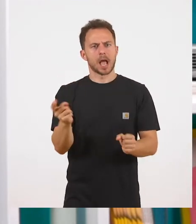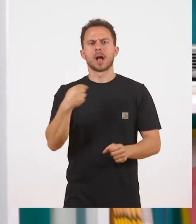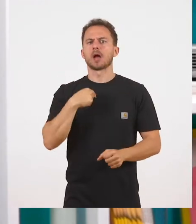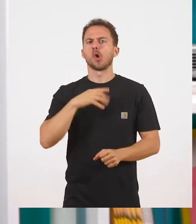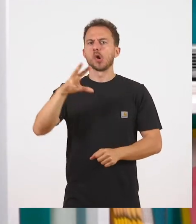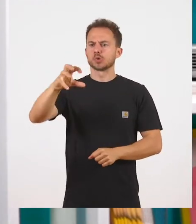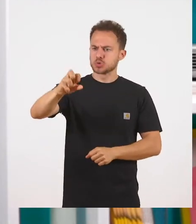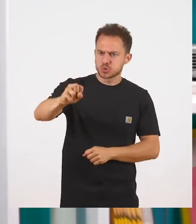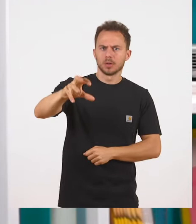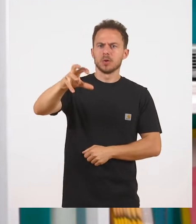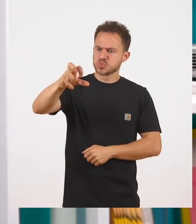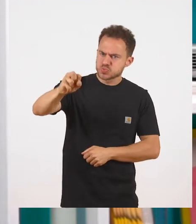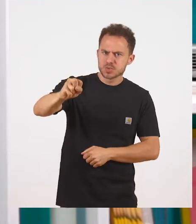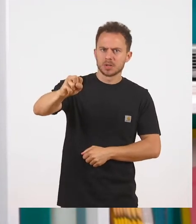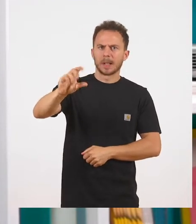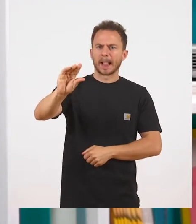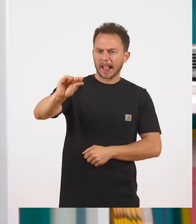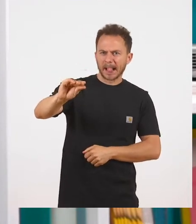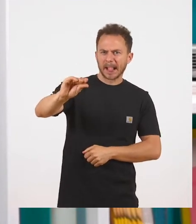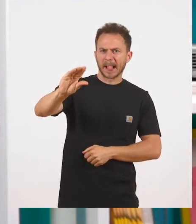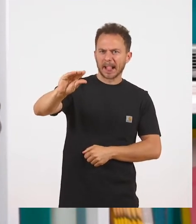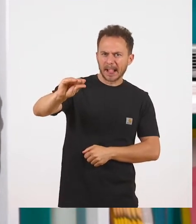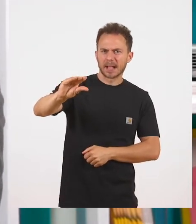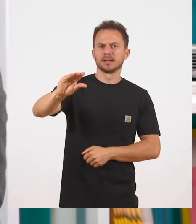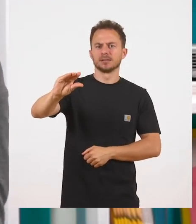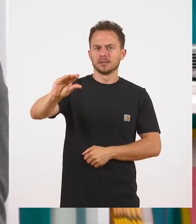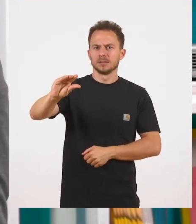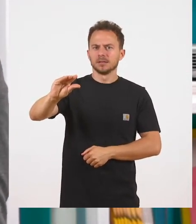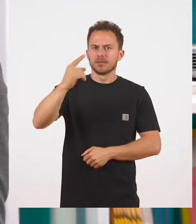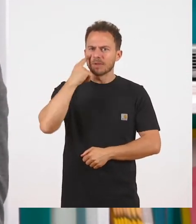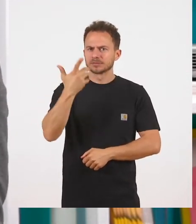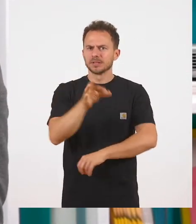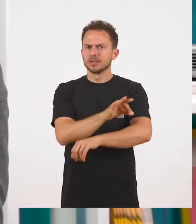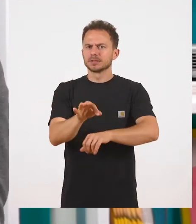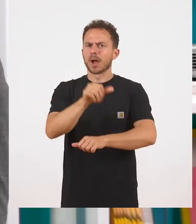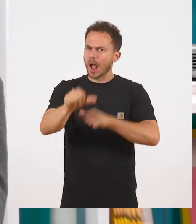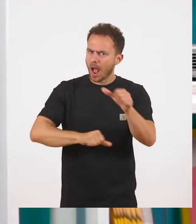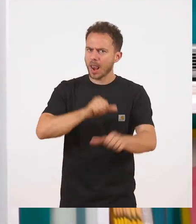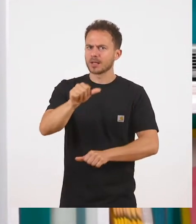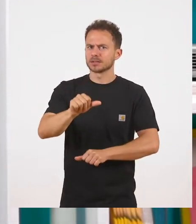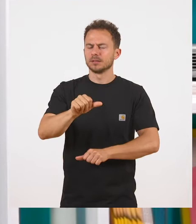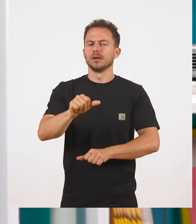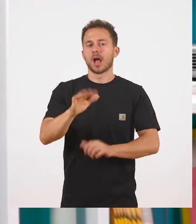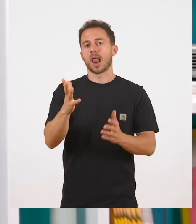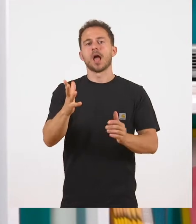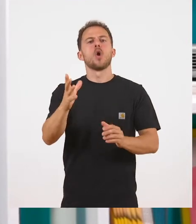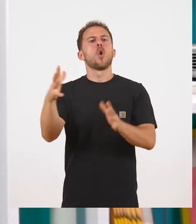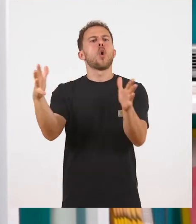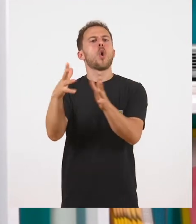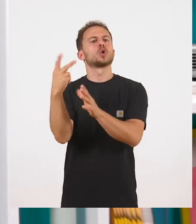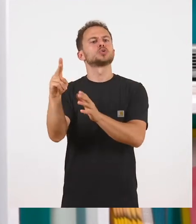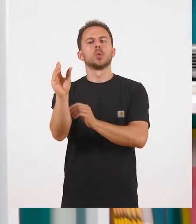παρεύω και το πιέσω το σφουγγαράκι, θα αλλάξω το σχήμα του και τη μορφή του, όμως ο όγκος θα παραμείνει